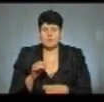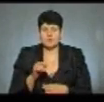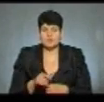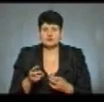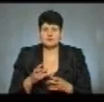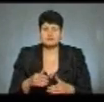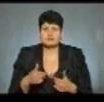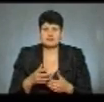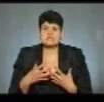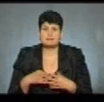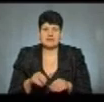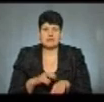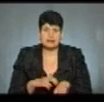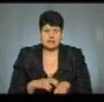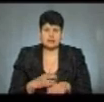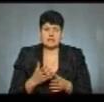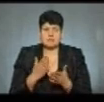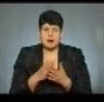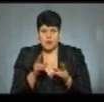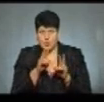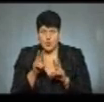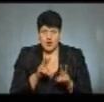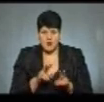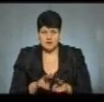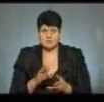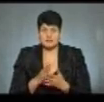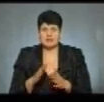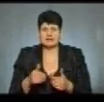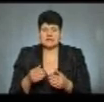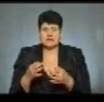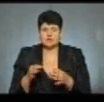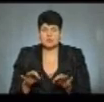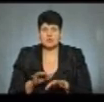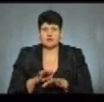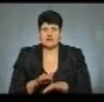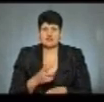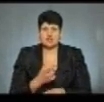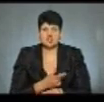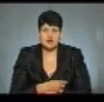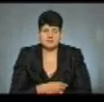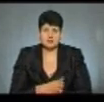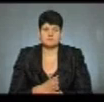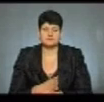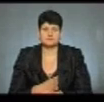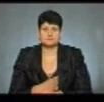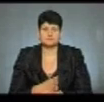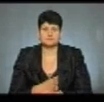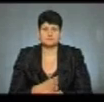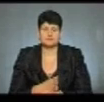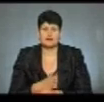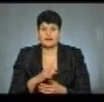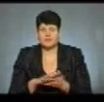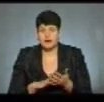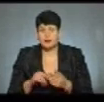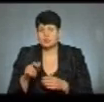треба звертатися до сімейного лікаря, який має оглянути, який має дати дозвіл на проведення щеплення. Далі людина